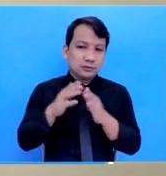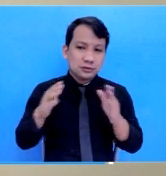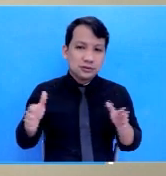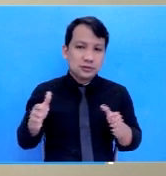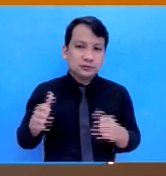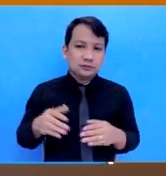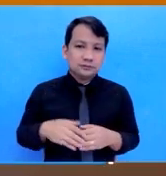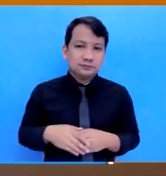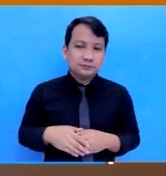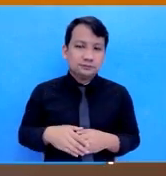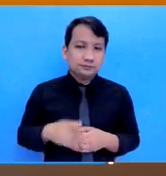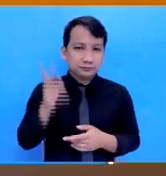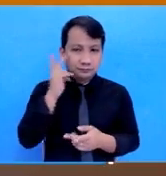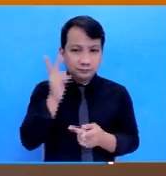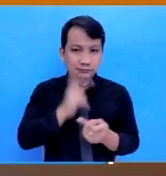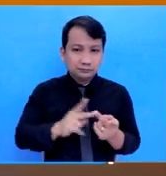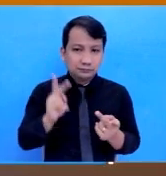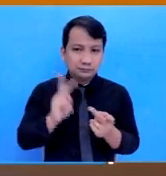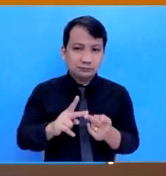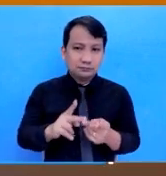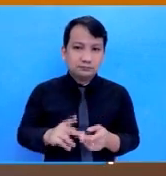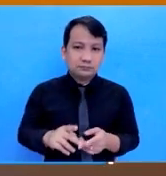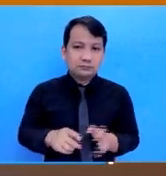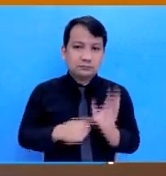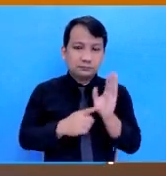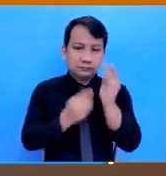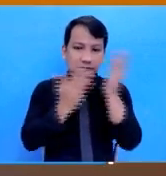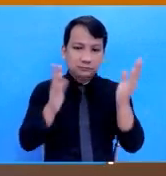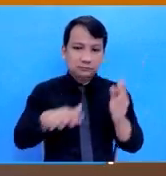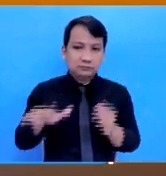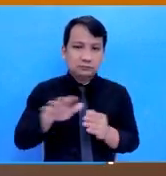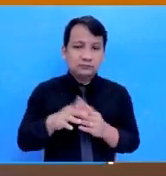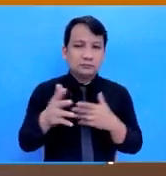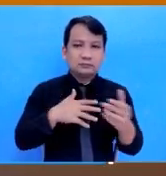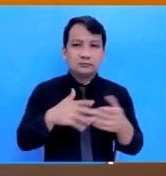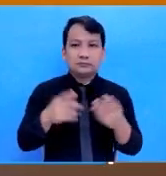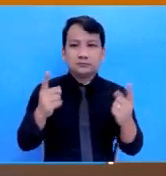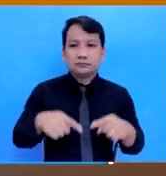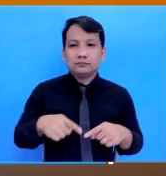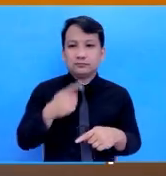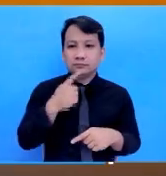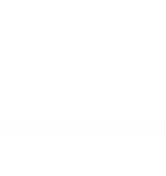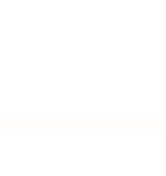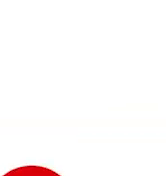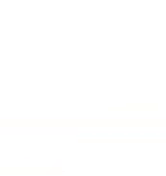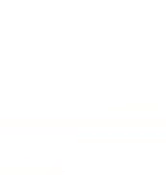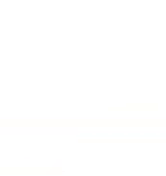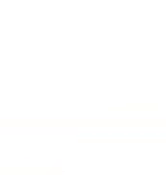purpose. Dahil mission accomplished kung ano man yung pinagawa sa kanya ni God.